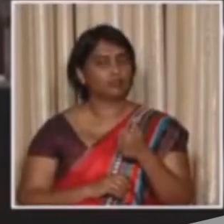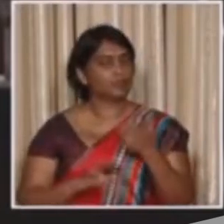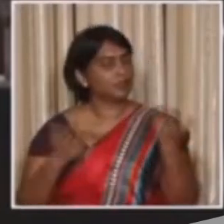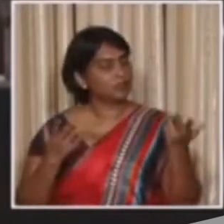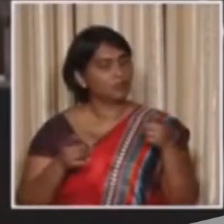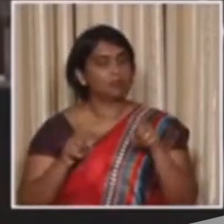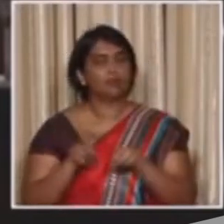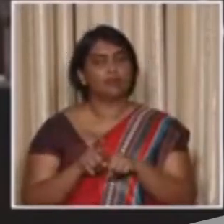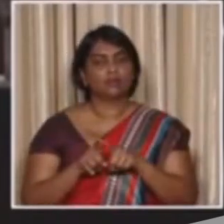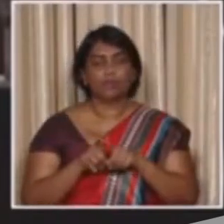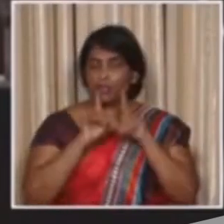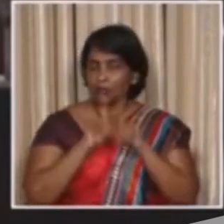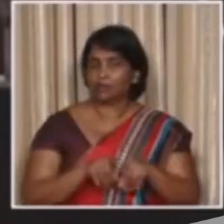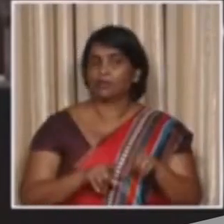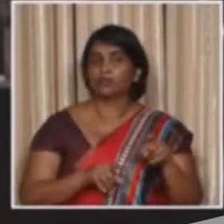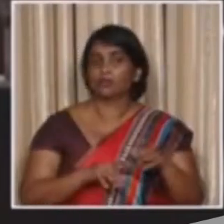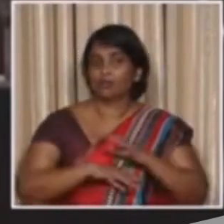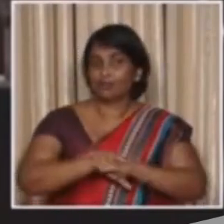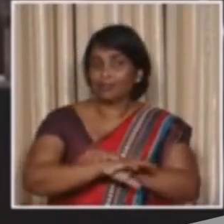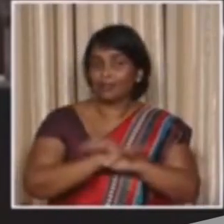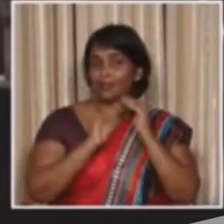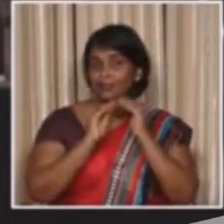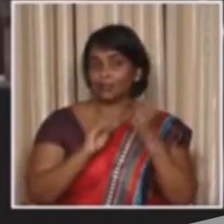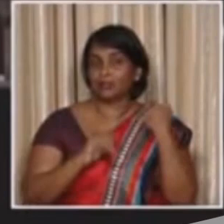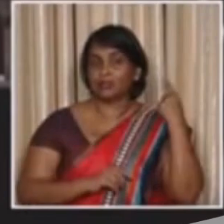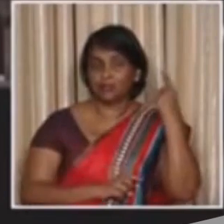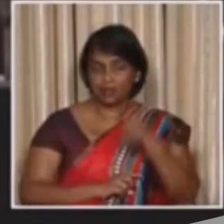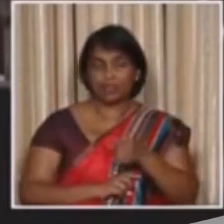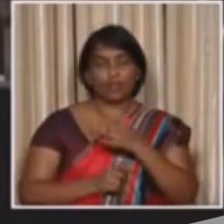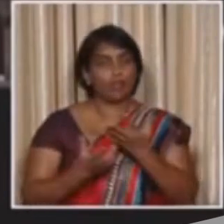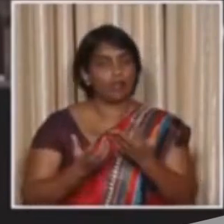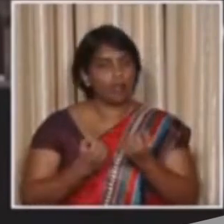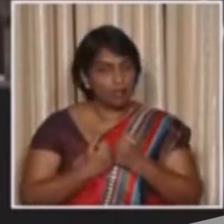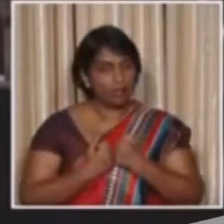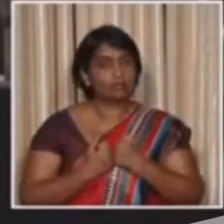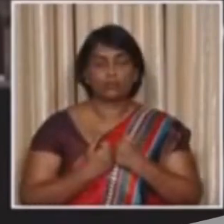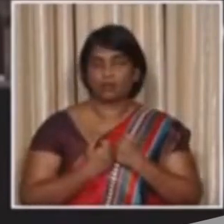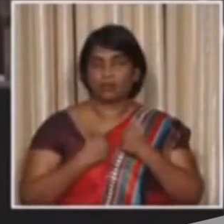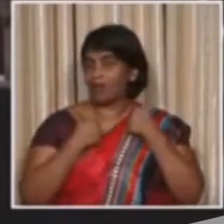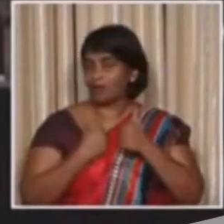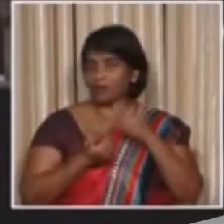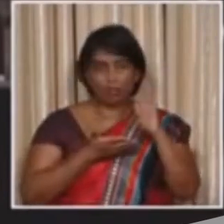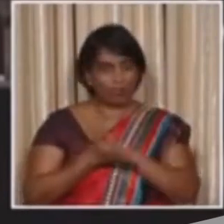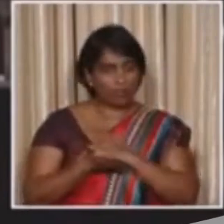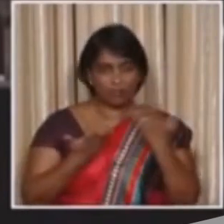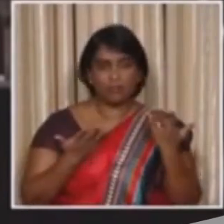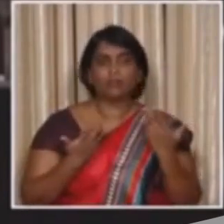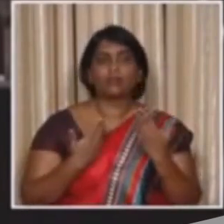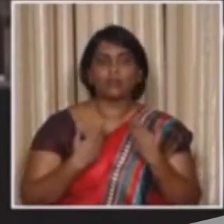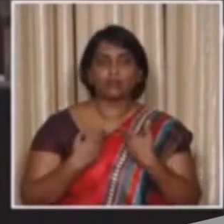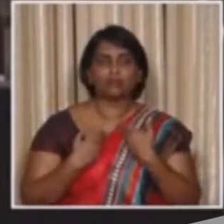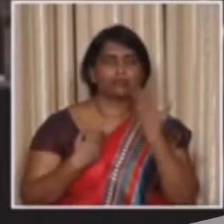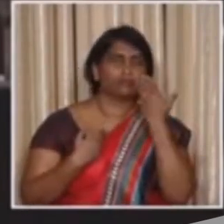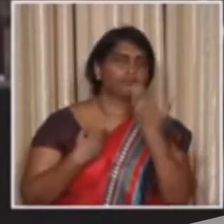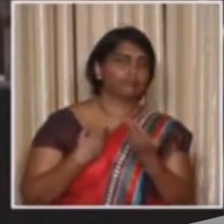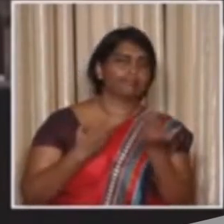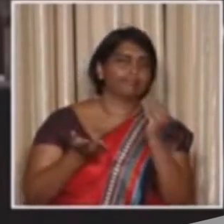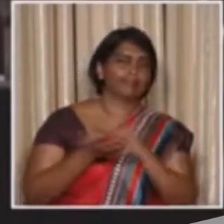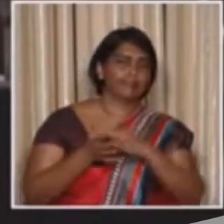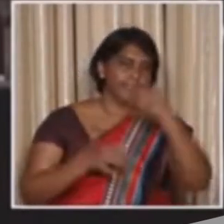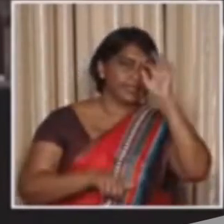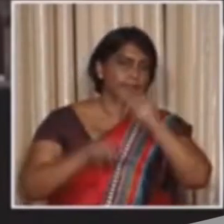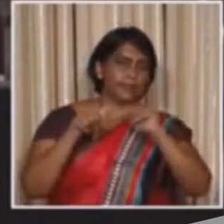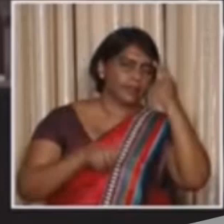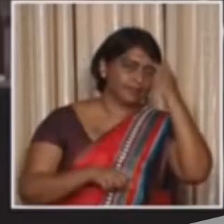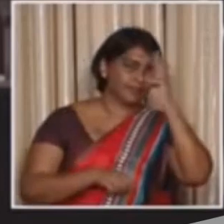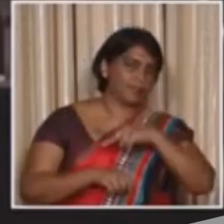එහෙම මෙවැනි සම්මාන මධ්‍යස්ථාන වල ගියාම ඒ අවශ්‍යතාව ඉෂ්ට වෙන්නේ නැත්නම් එතකොට අපි ගැන තියෙන ප්‍රතිරූපේ ආයුර්වේද ක්‍රමයේ ගැන